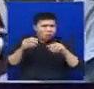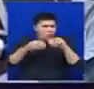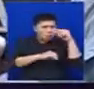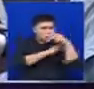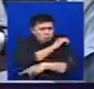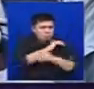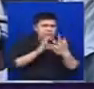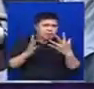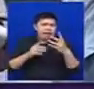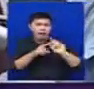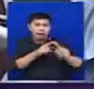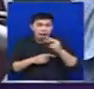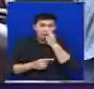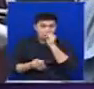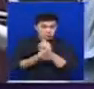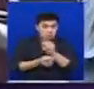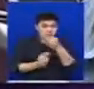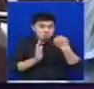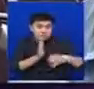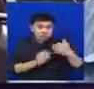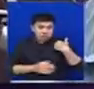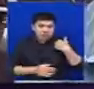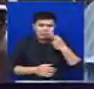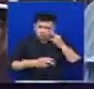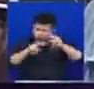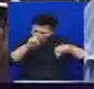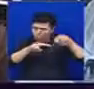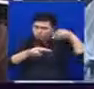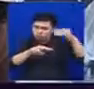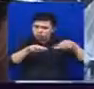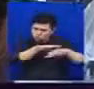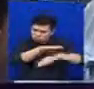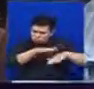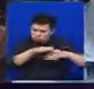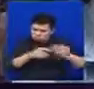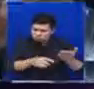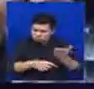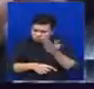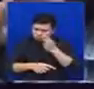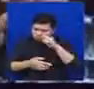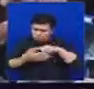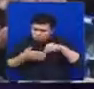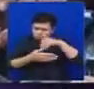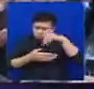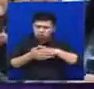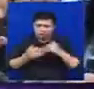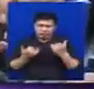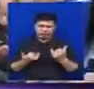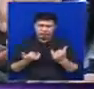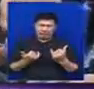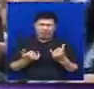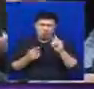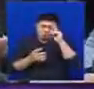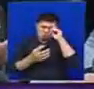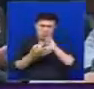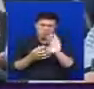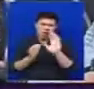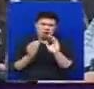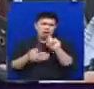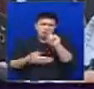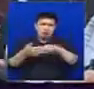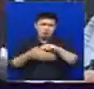ริตหากพบการทุจริตก็ต้องตรวจสอบโดยมีหลักฐานมองว่าการลงประชามติครั้งนี้ไม่น่าเป็นห่วงเพราะเป็นแค่การลงคะแนน